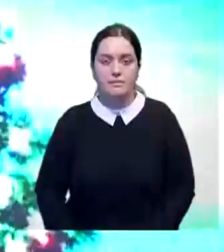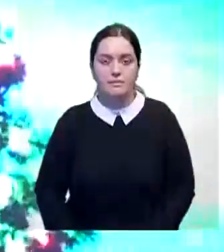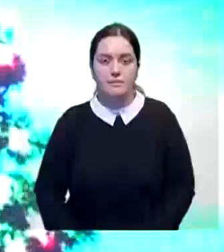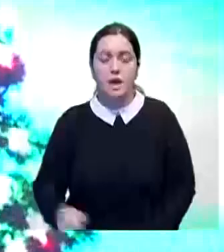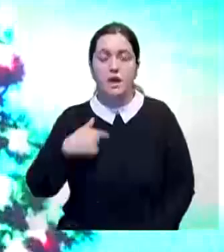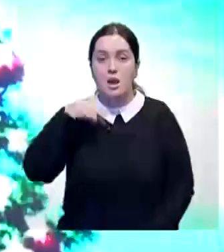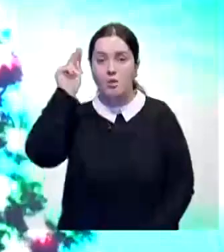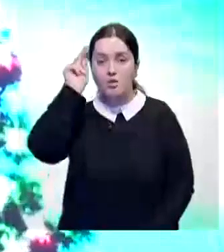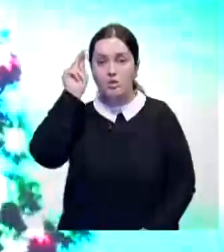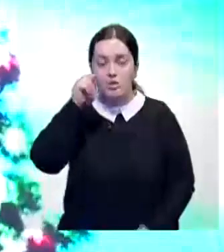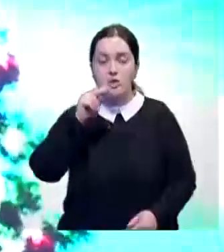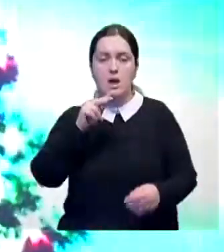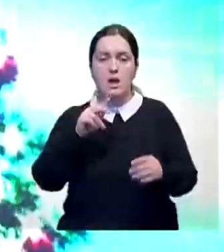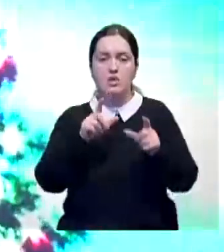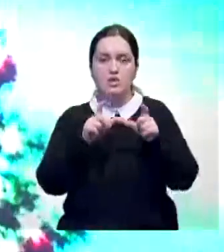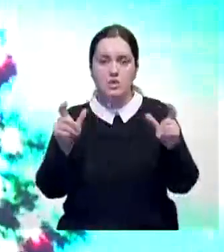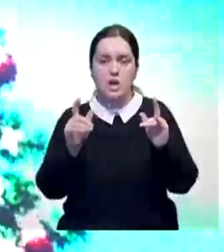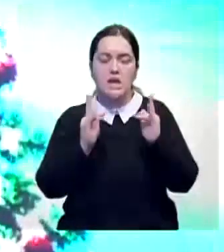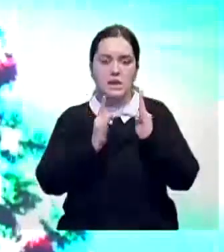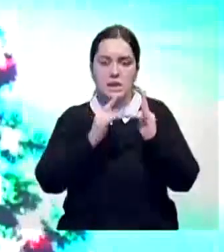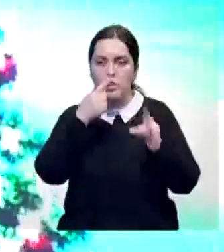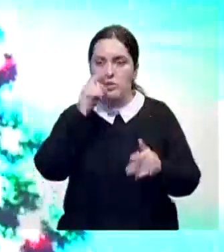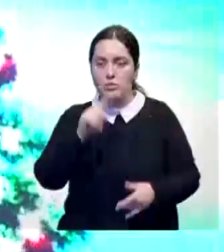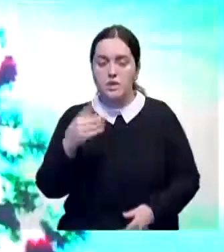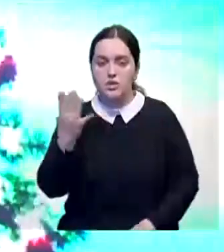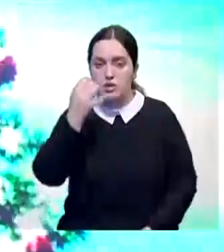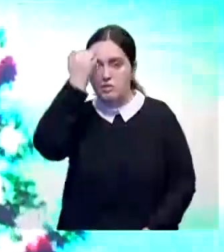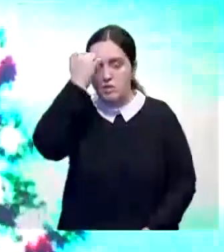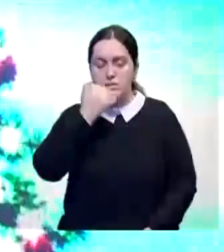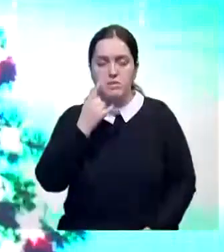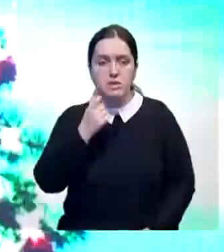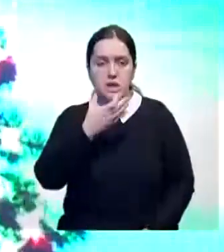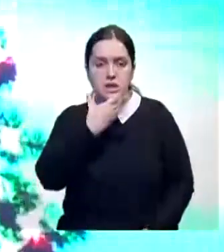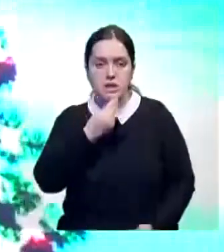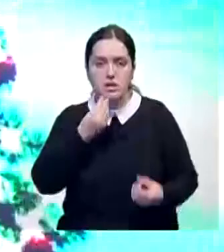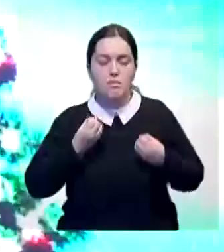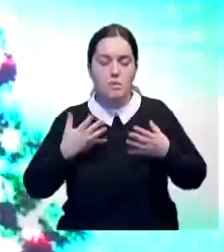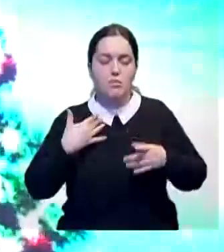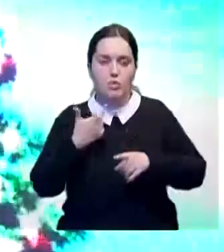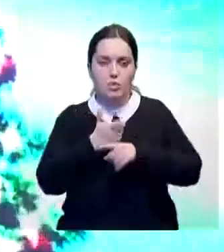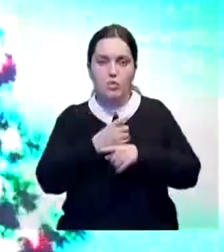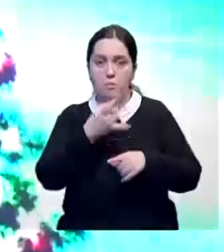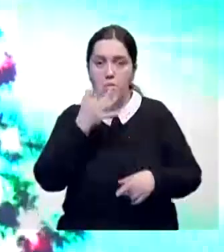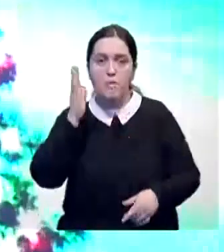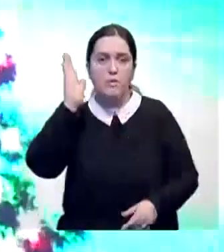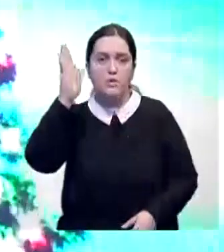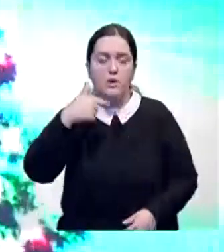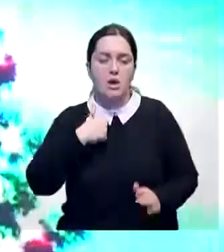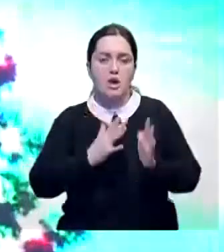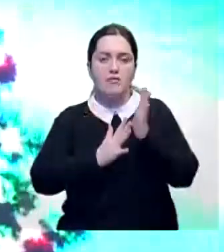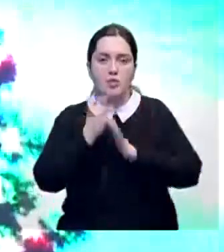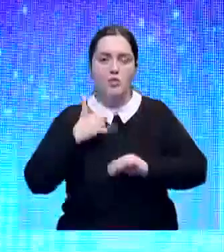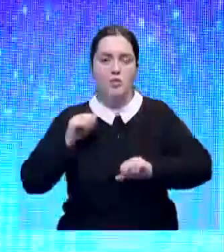Я учусь в школе-интернате номер 4. Хочу сказать спасибо за такой красивый праздник. Мне все очень понравилось. В будущем, когда вырасту, хочу